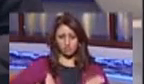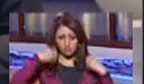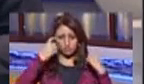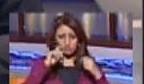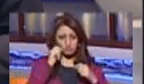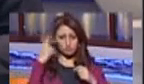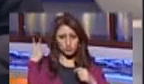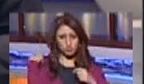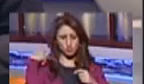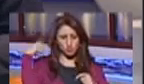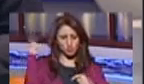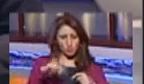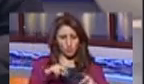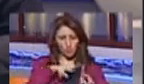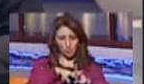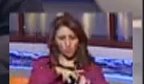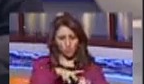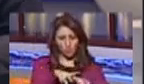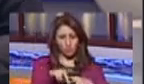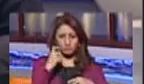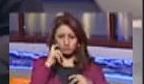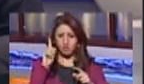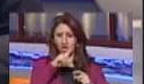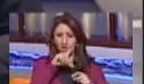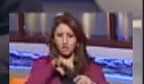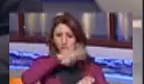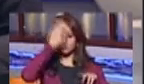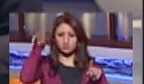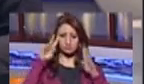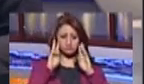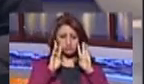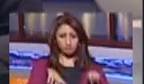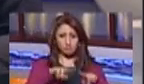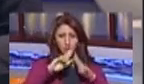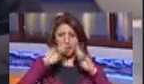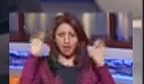ثورتنا. هل هي دي مصر اللي احنا حلمنا بيها بعد الثورة؟